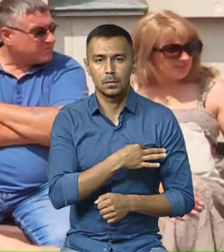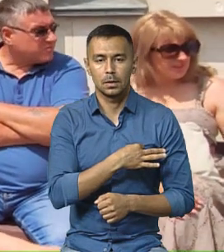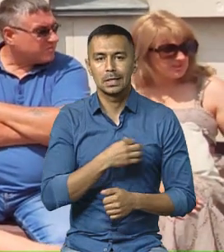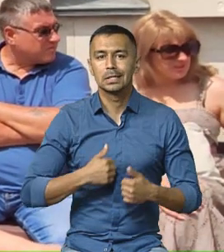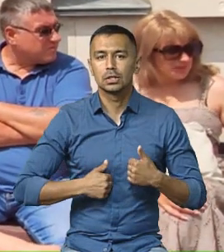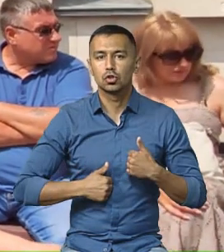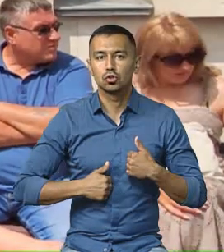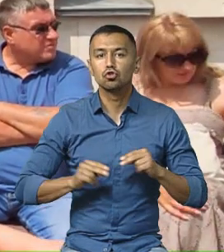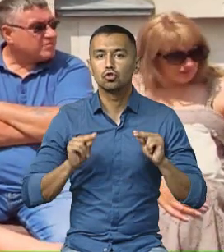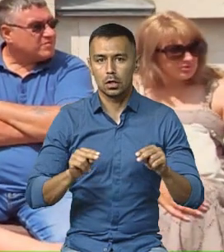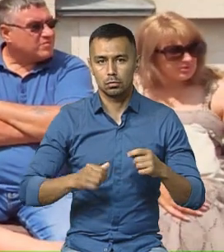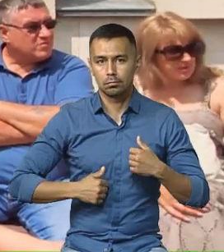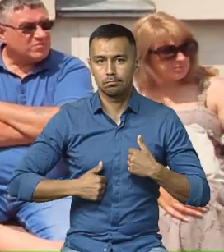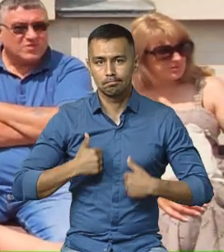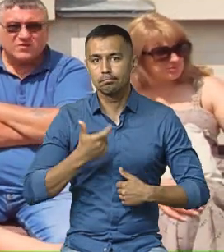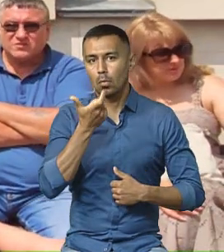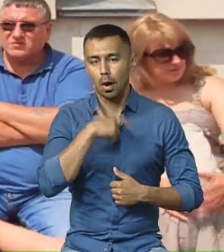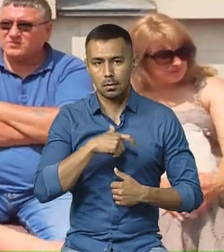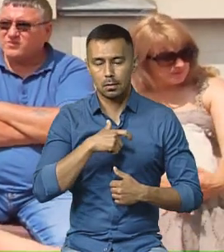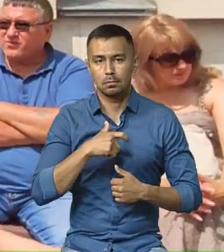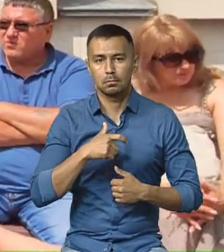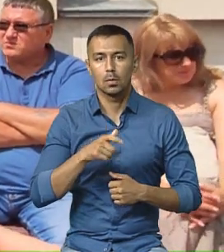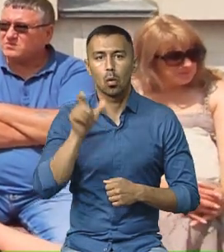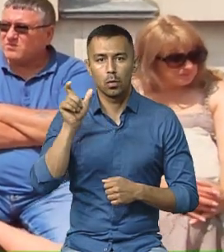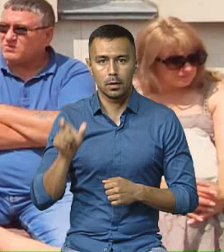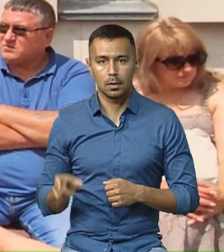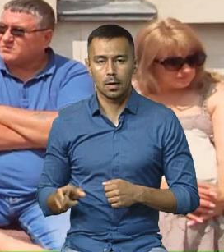честю, порядний, інтелігентний.